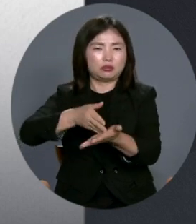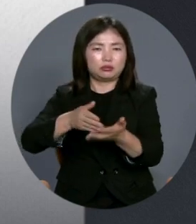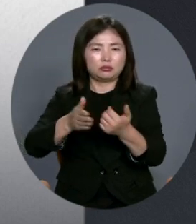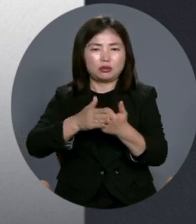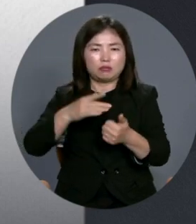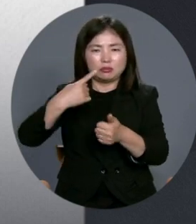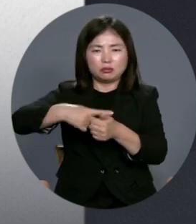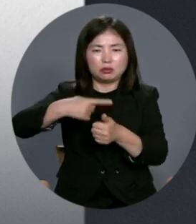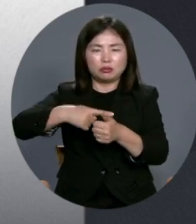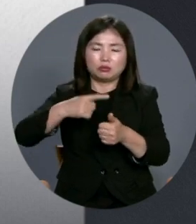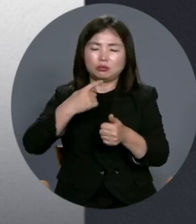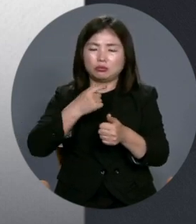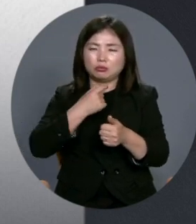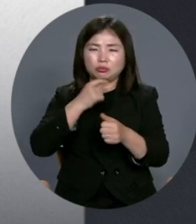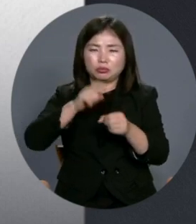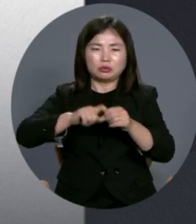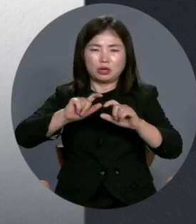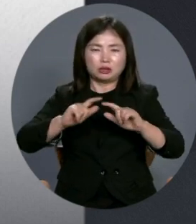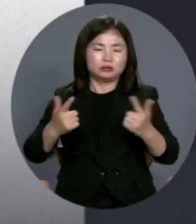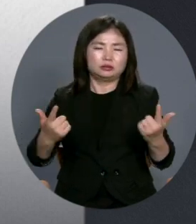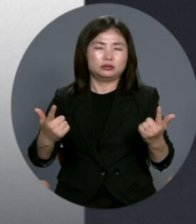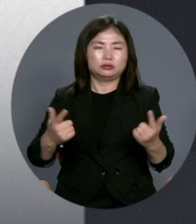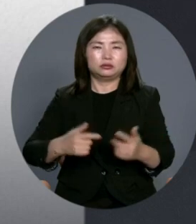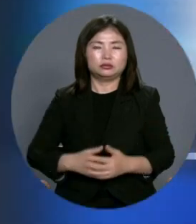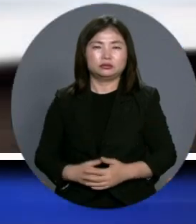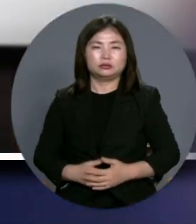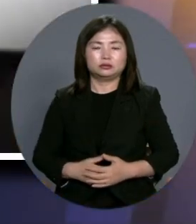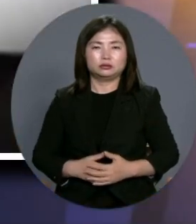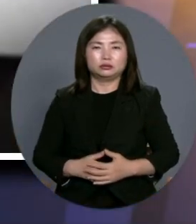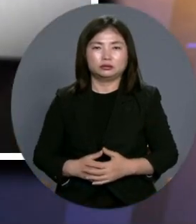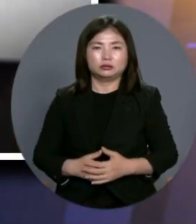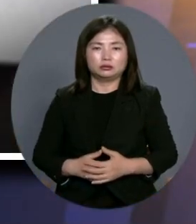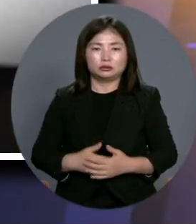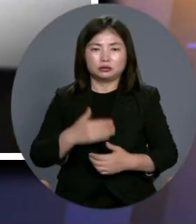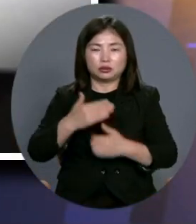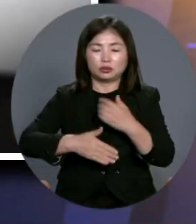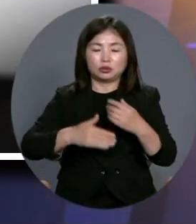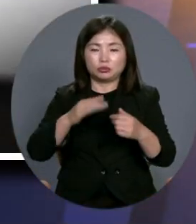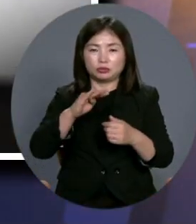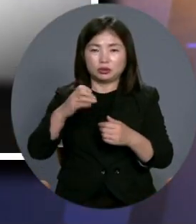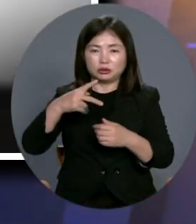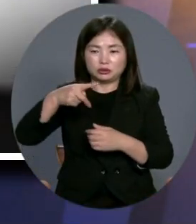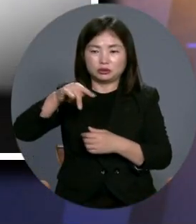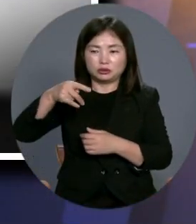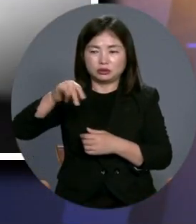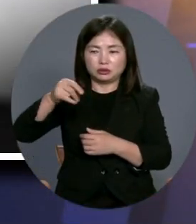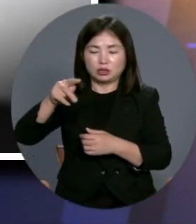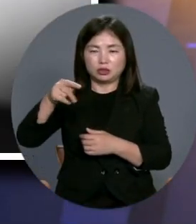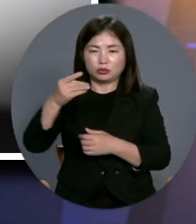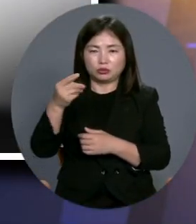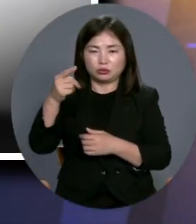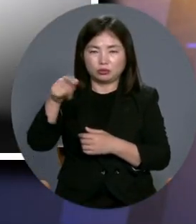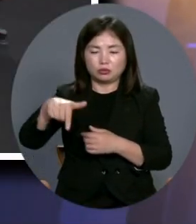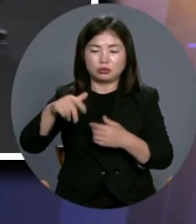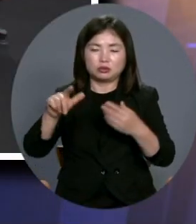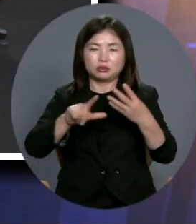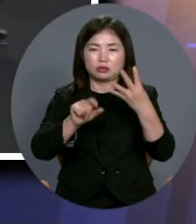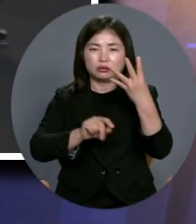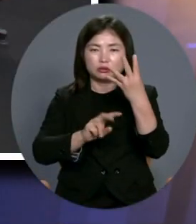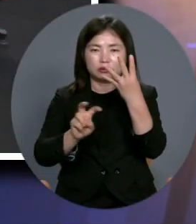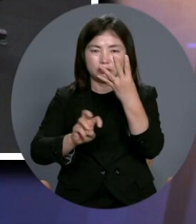비방목적 인정되지 않는다고 했습니다 대구문화방송 시사 톡톡은 지난 4월